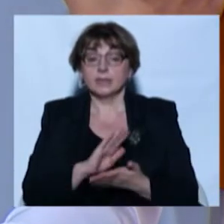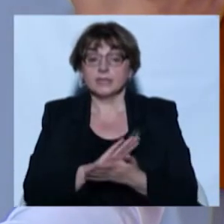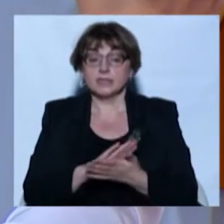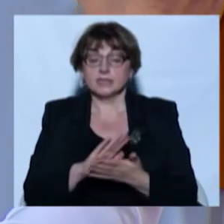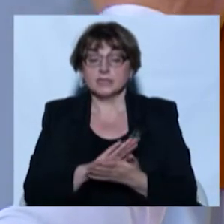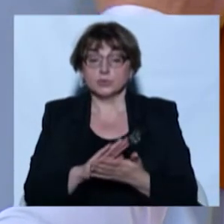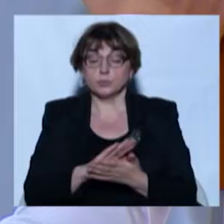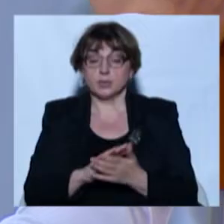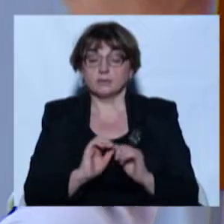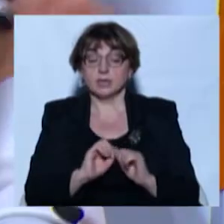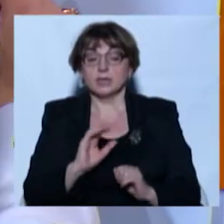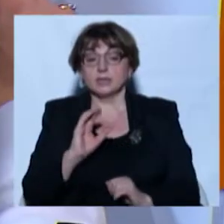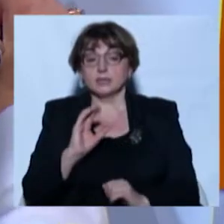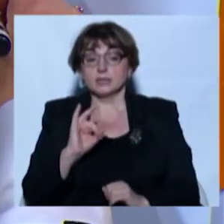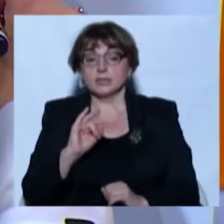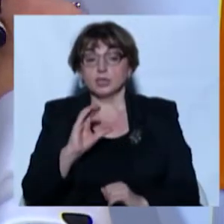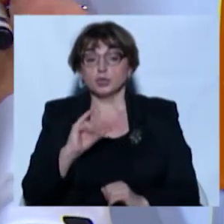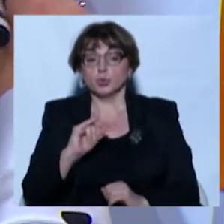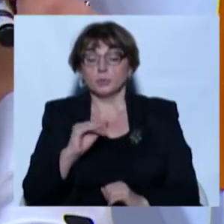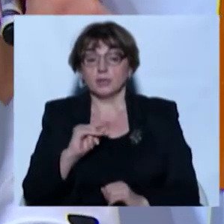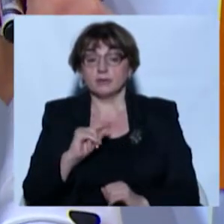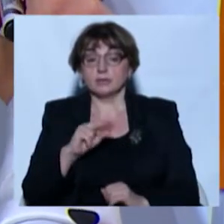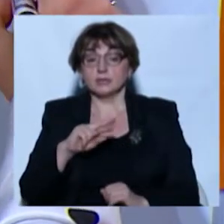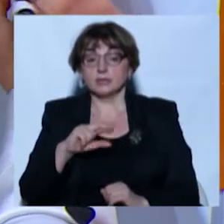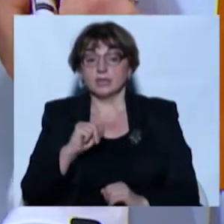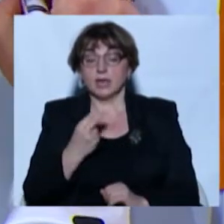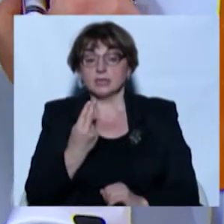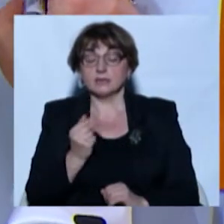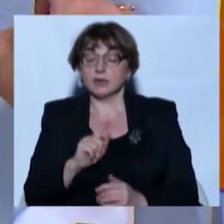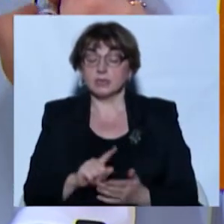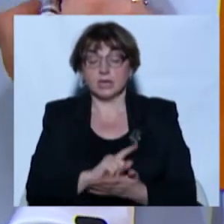სისუფთავის დაცვა აუცილებელია.